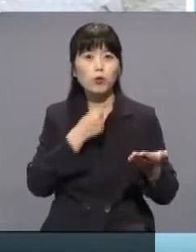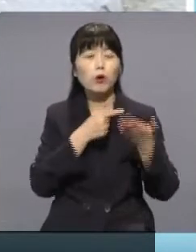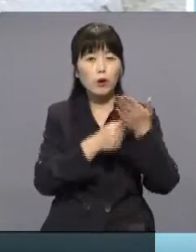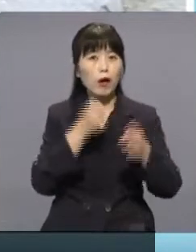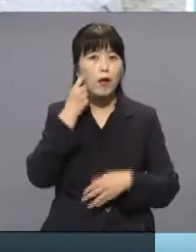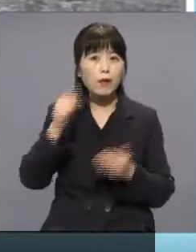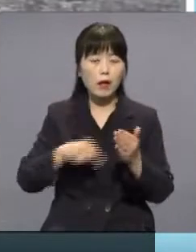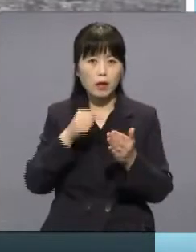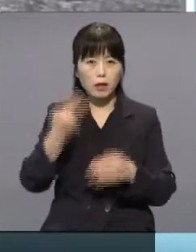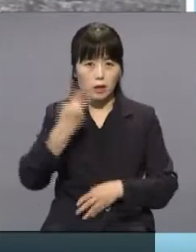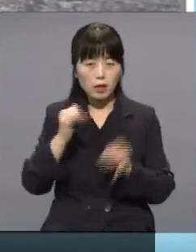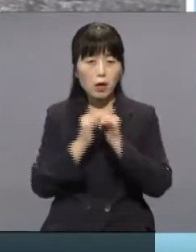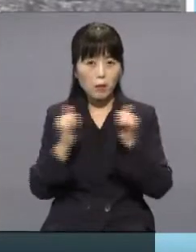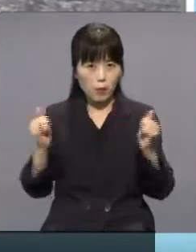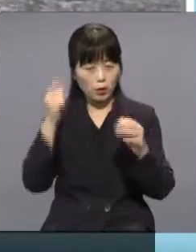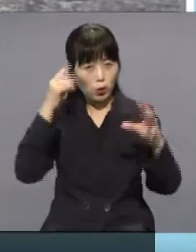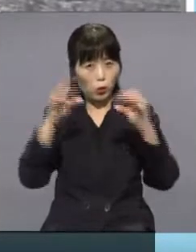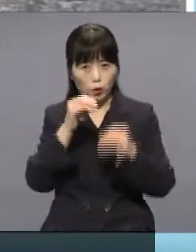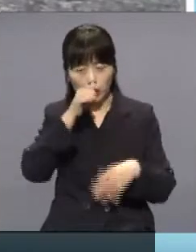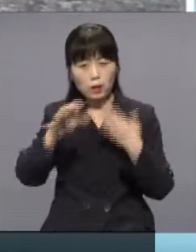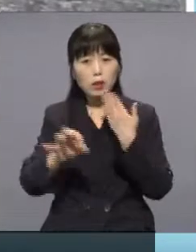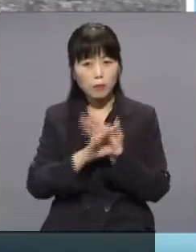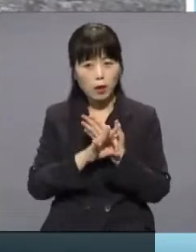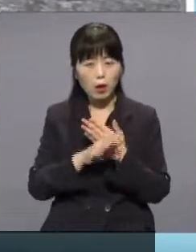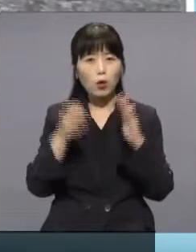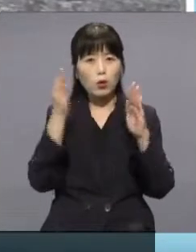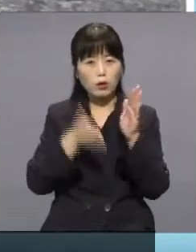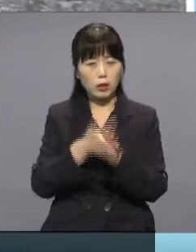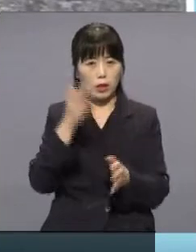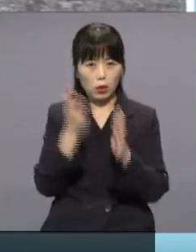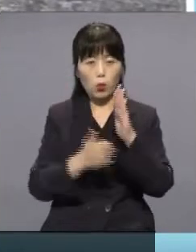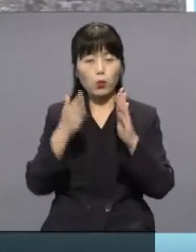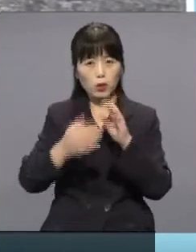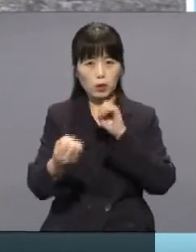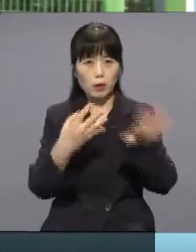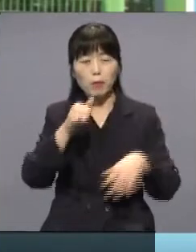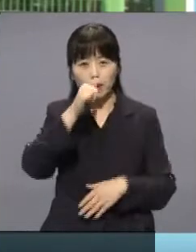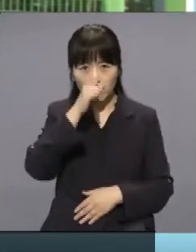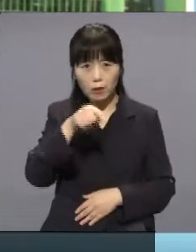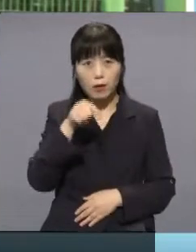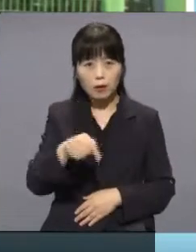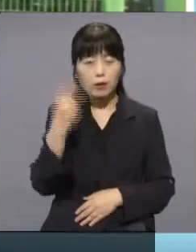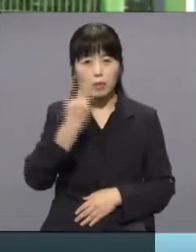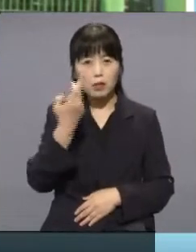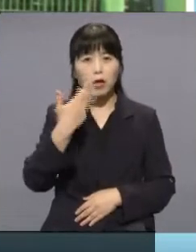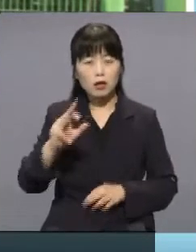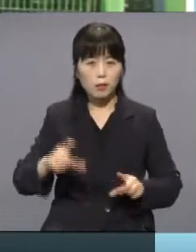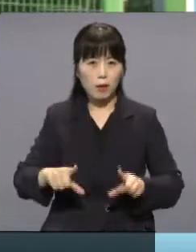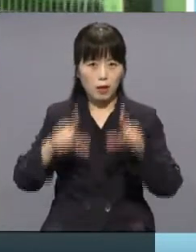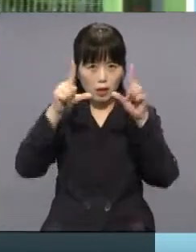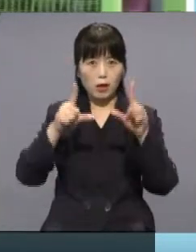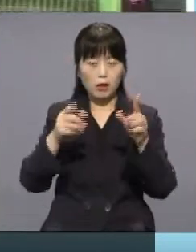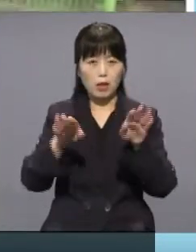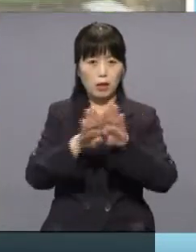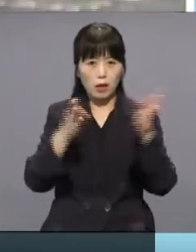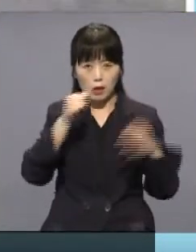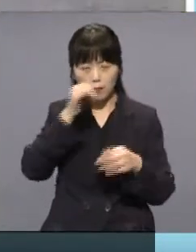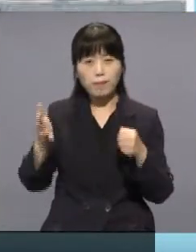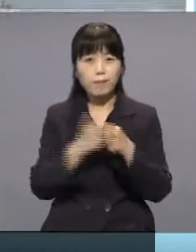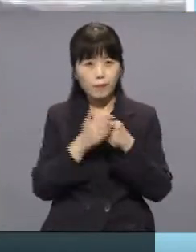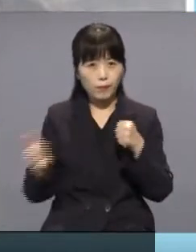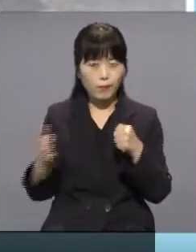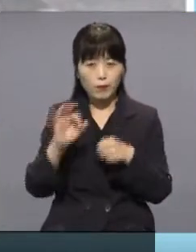한 달 이내에 2,000명 이상의 동의할 경우에는 시각 공식 답변을 해야 됩니다 이게 2018년에 개설이 됐기